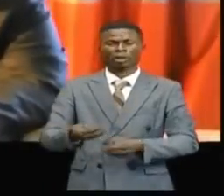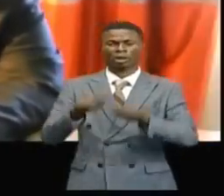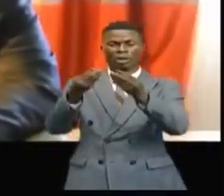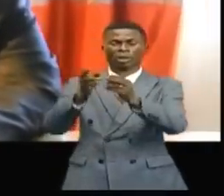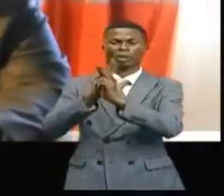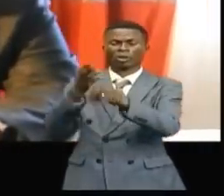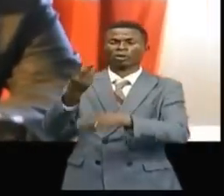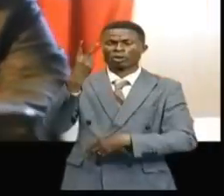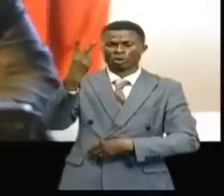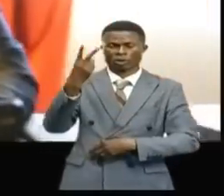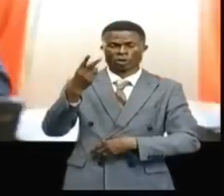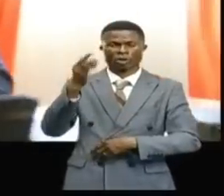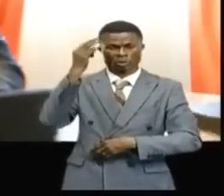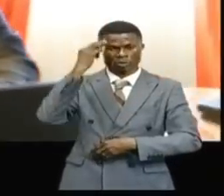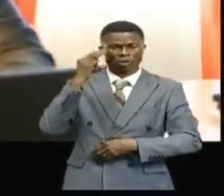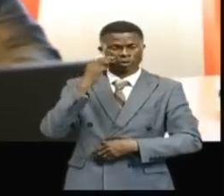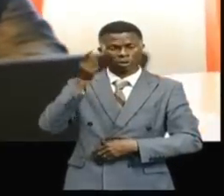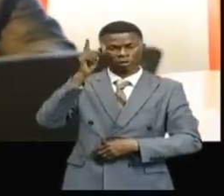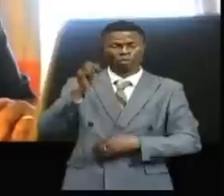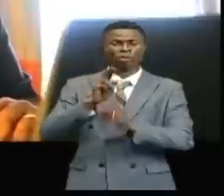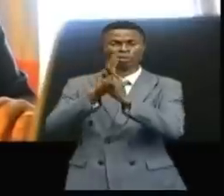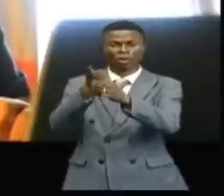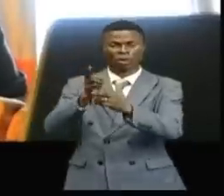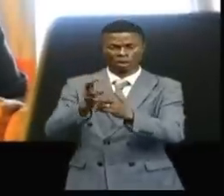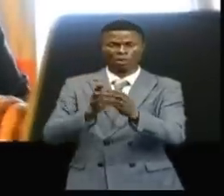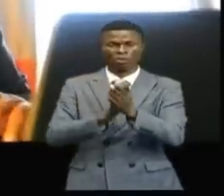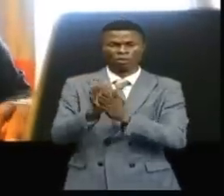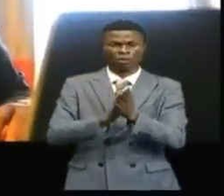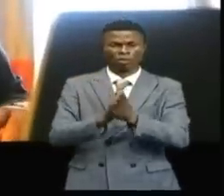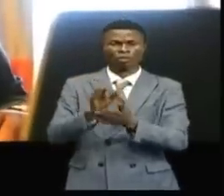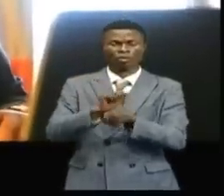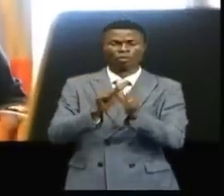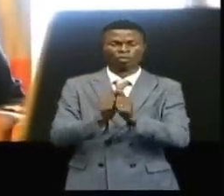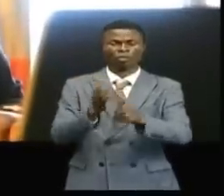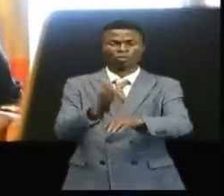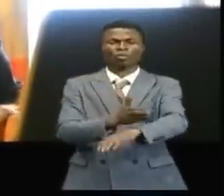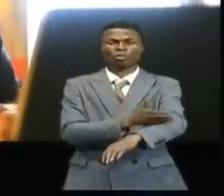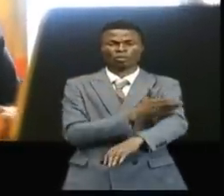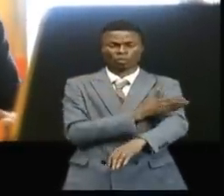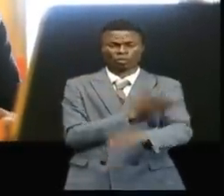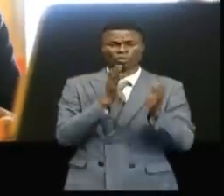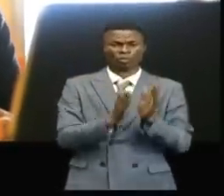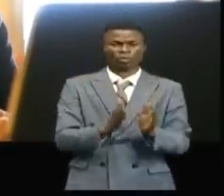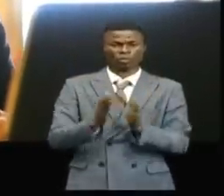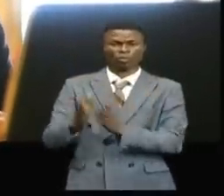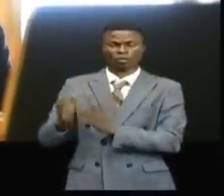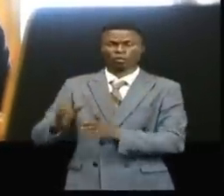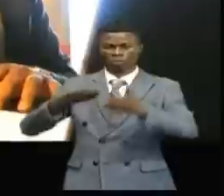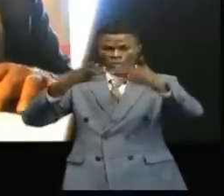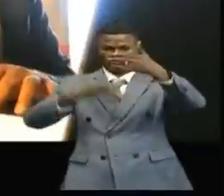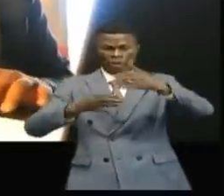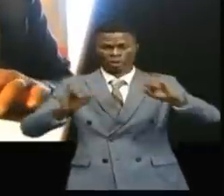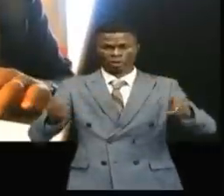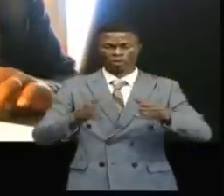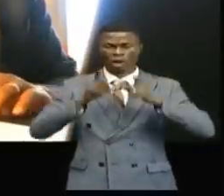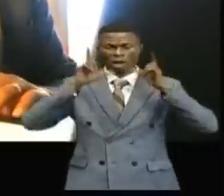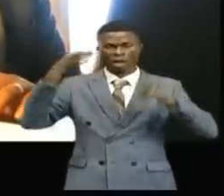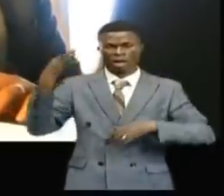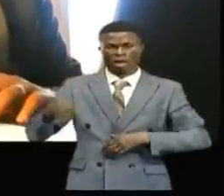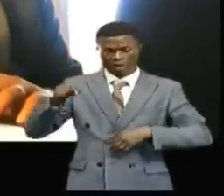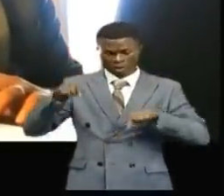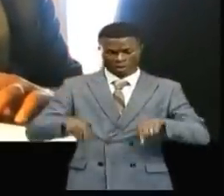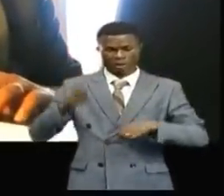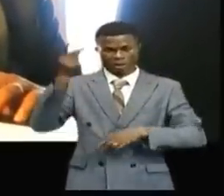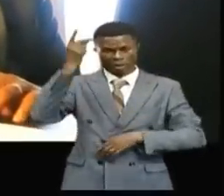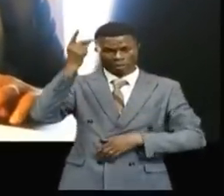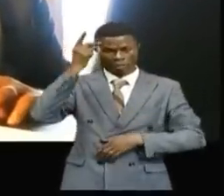deux rapports au Conseil. Le premier a porté sur l'état d'avancement des préparatifs du 9e jeu de la francophonie à